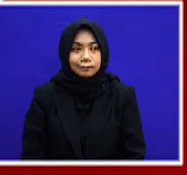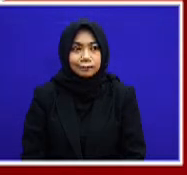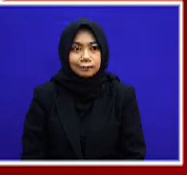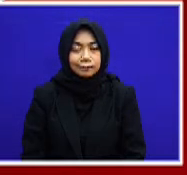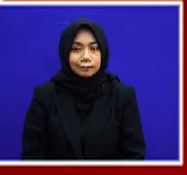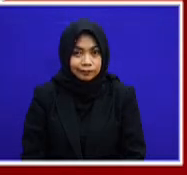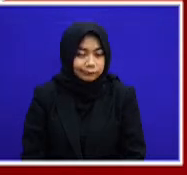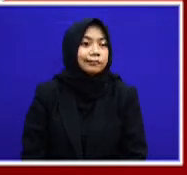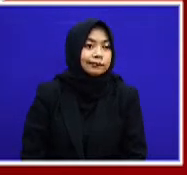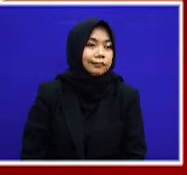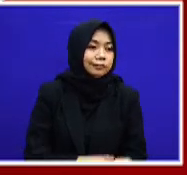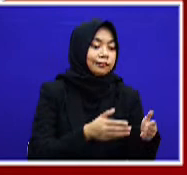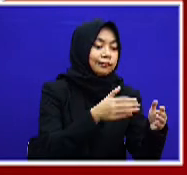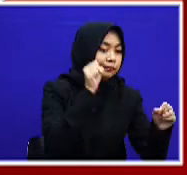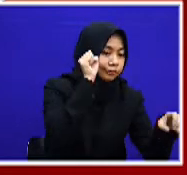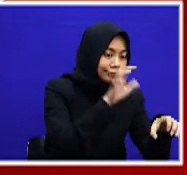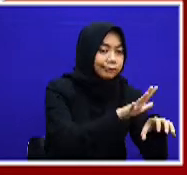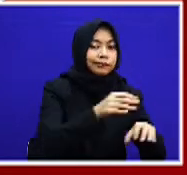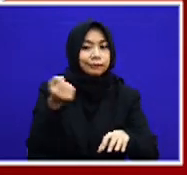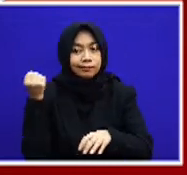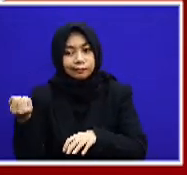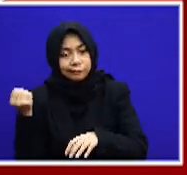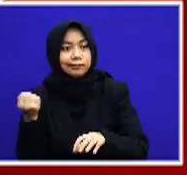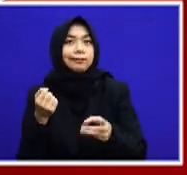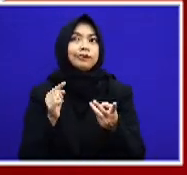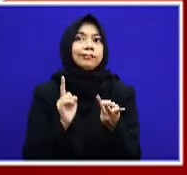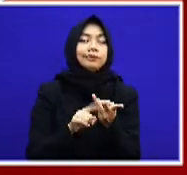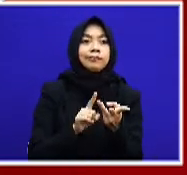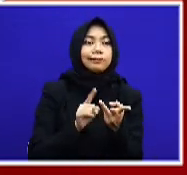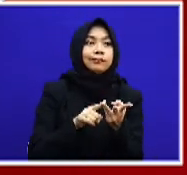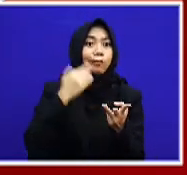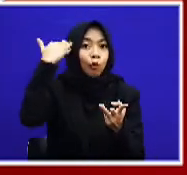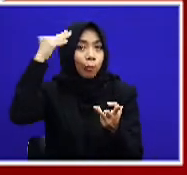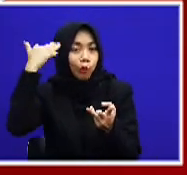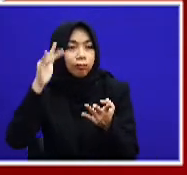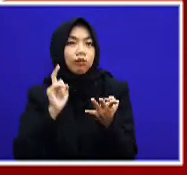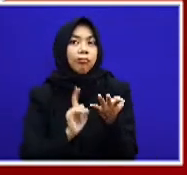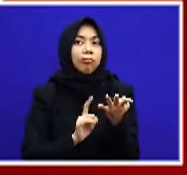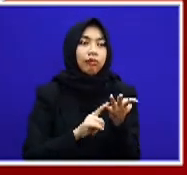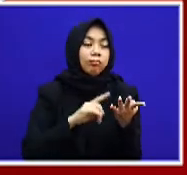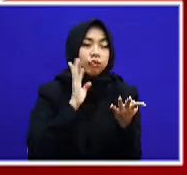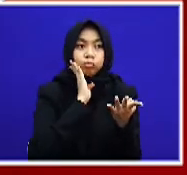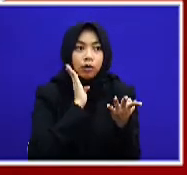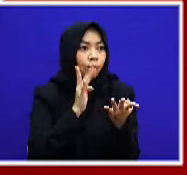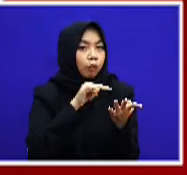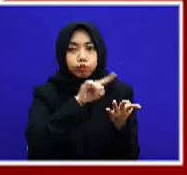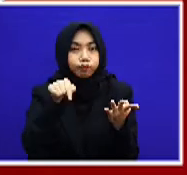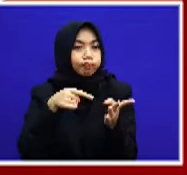pemuka di bidang masing-masing, misalnya di pasar, di pesantren, di kalangan anak muda, sehingga mereka bisa menjadi